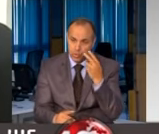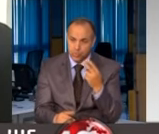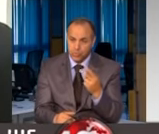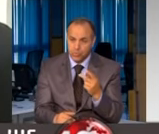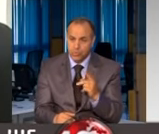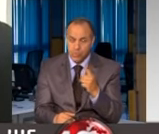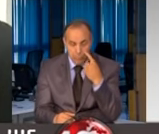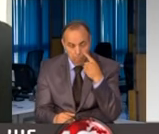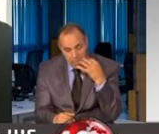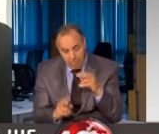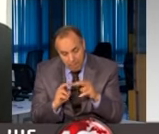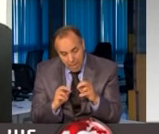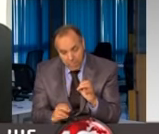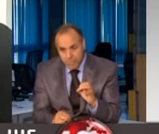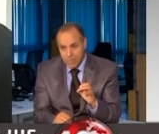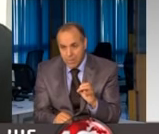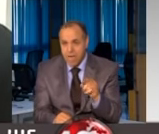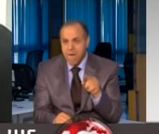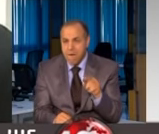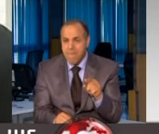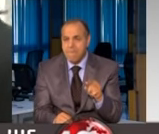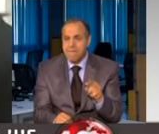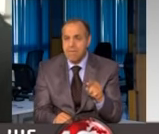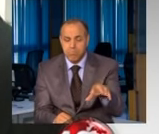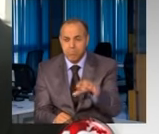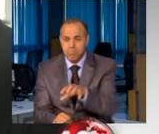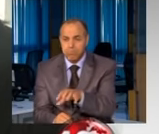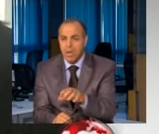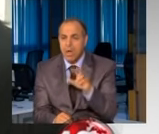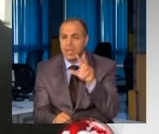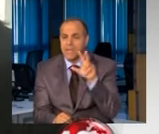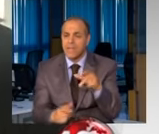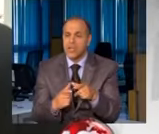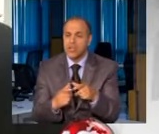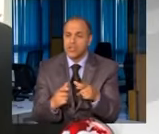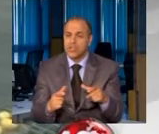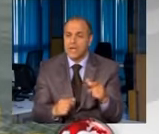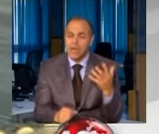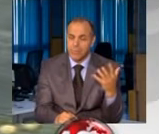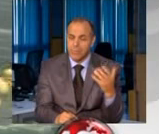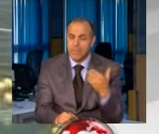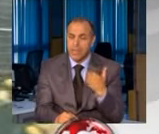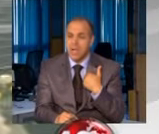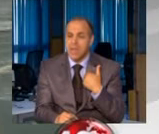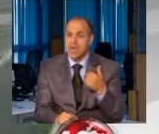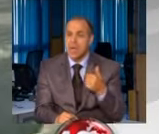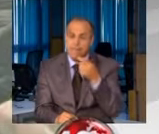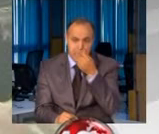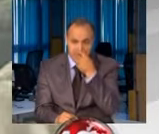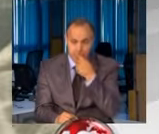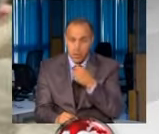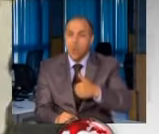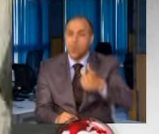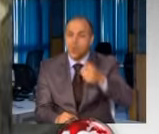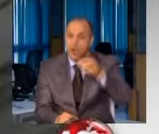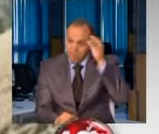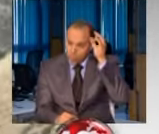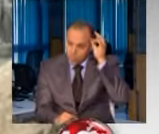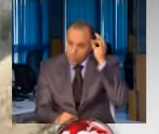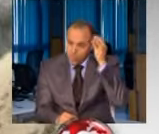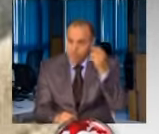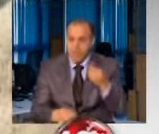لتحقيق اكتفائنا الذاتي. عندنا زاد تحين المواقع بالنسبه لـ3 شركات من جمله 5. وتحتل المنستير المرتبة الأولى في